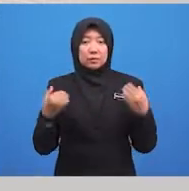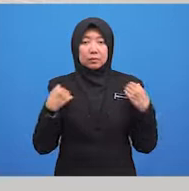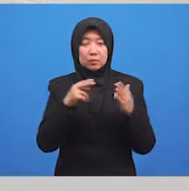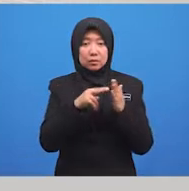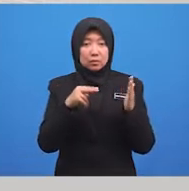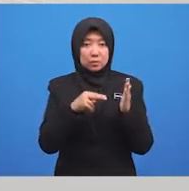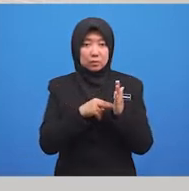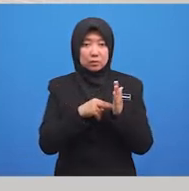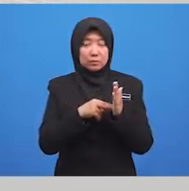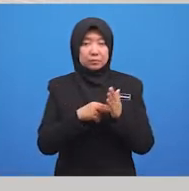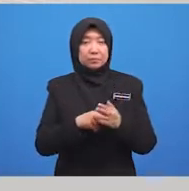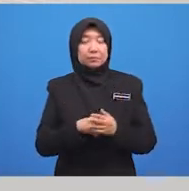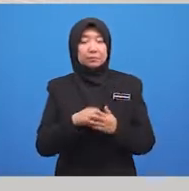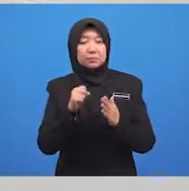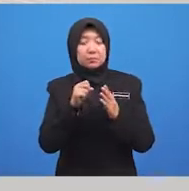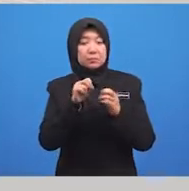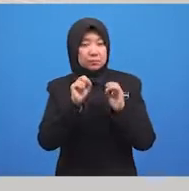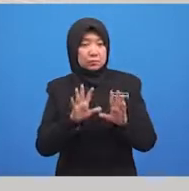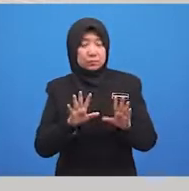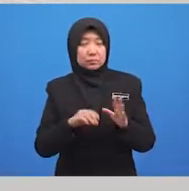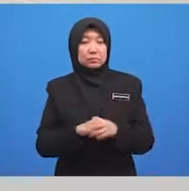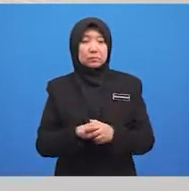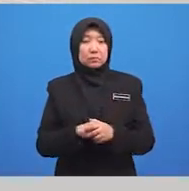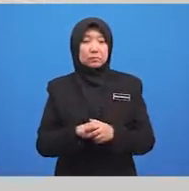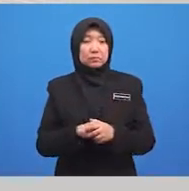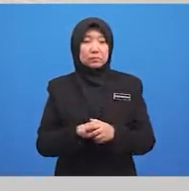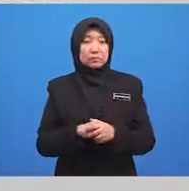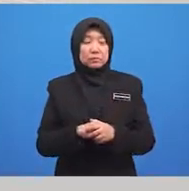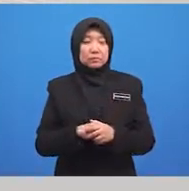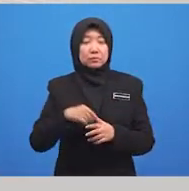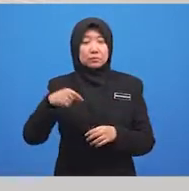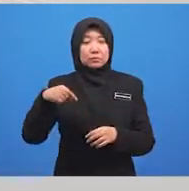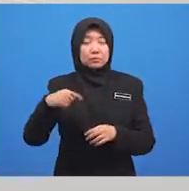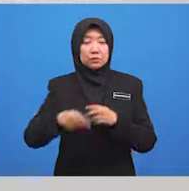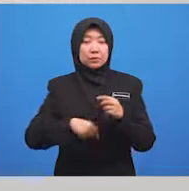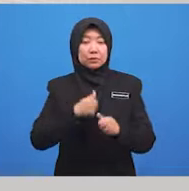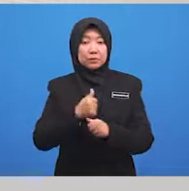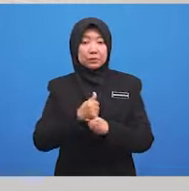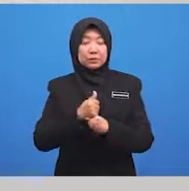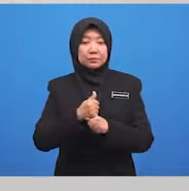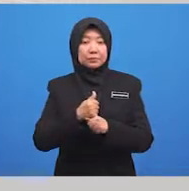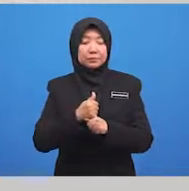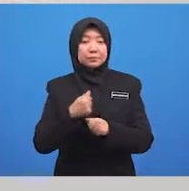EIA iaitu Seksyen 34A-1 Akta Kualiti Alam Sekeliling